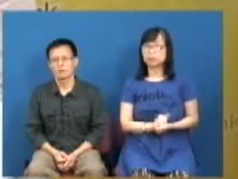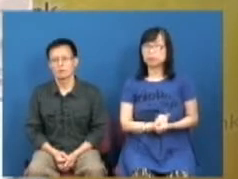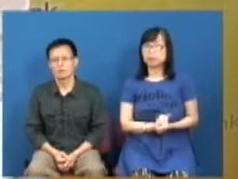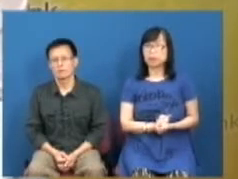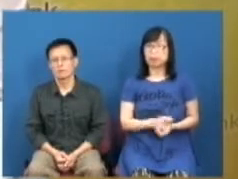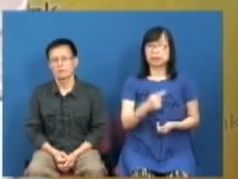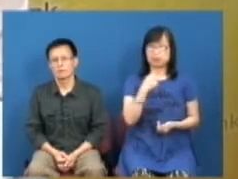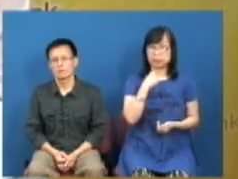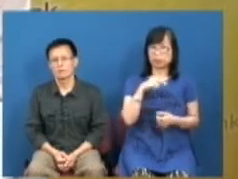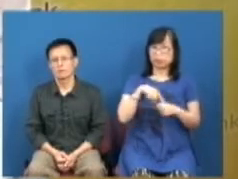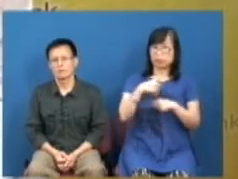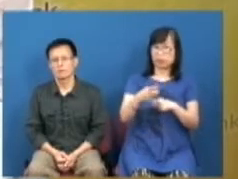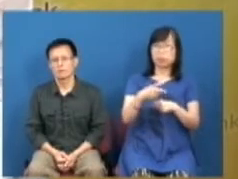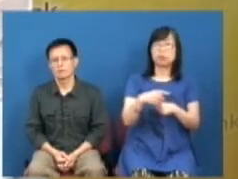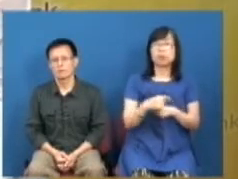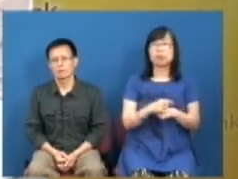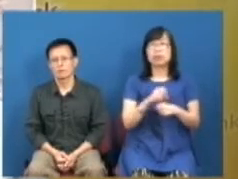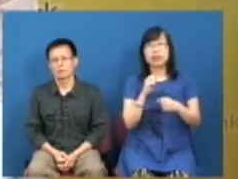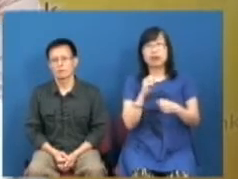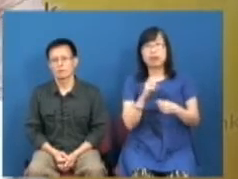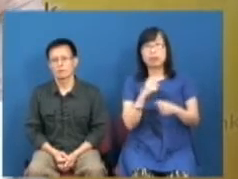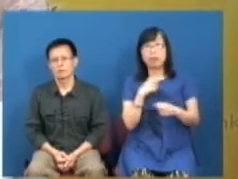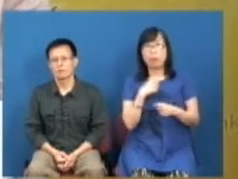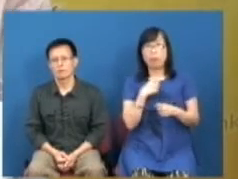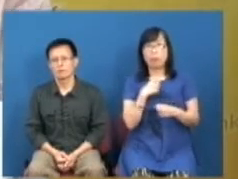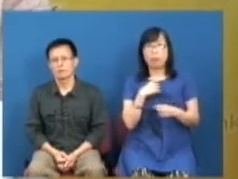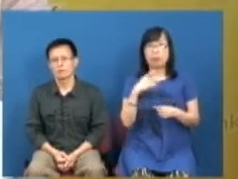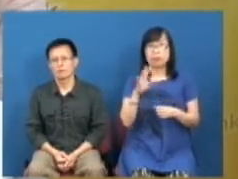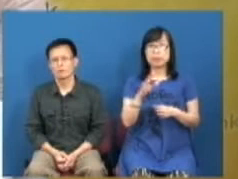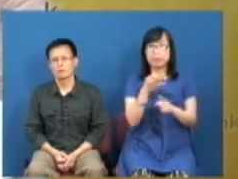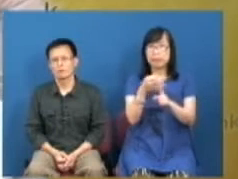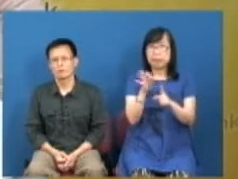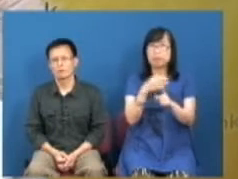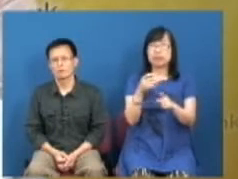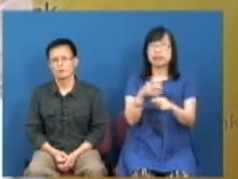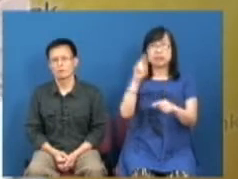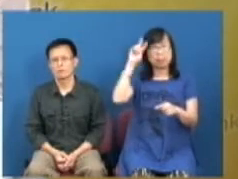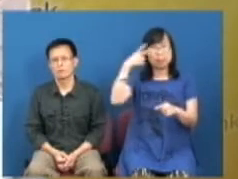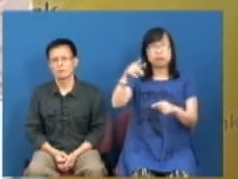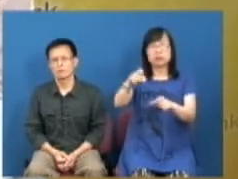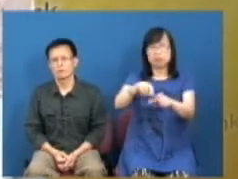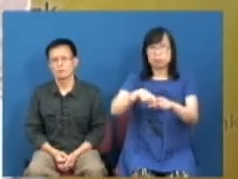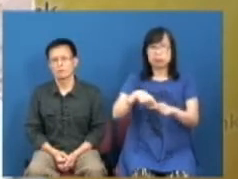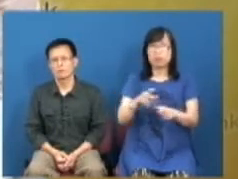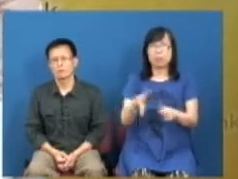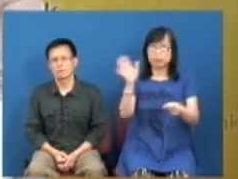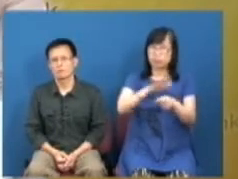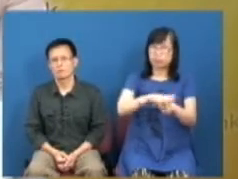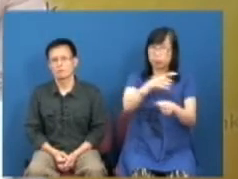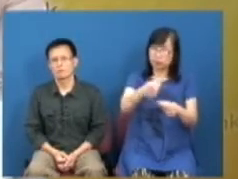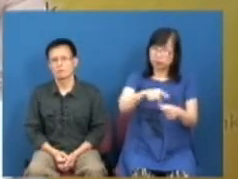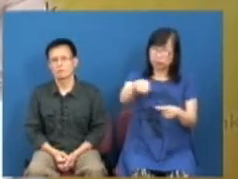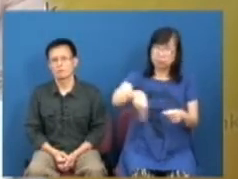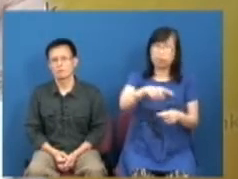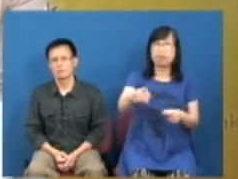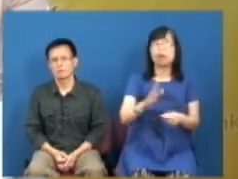係亦都等於另一個議案就話，我覺得譬如話我啲非經常性嘅收入，好似補地價為例啦，咁其實你係絕對可